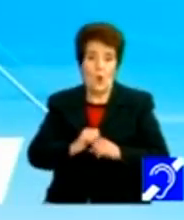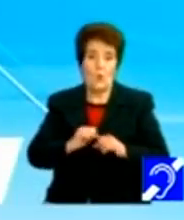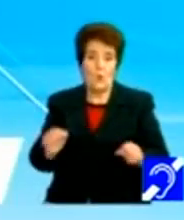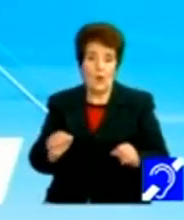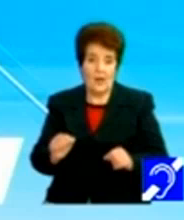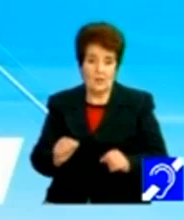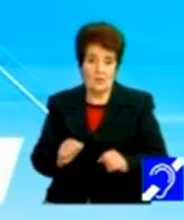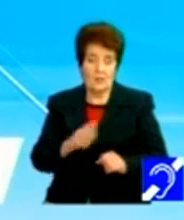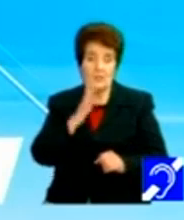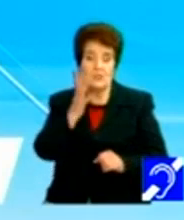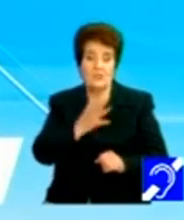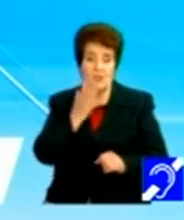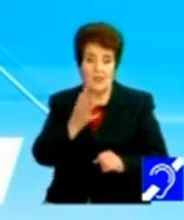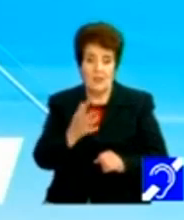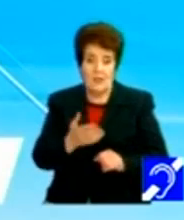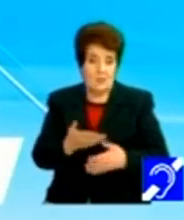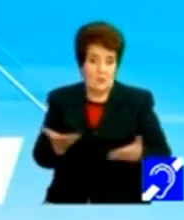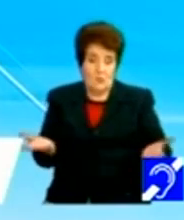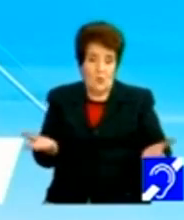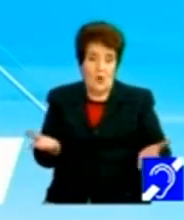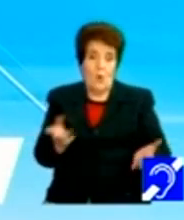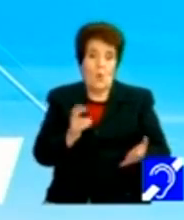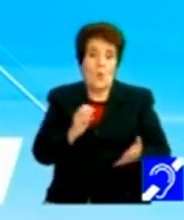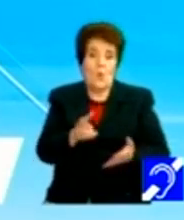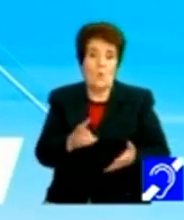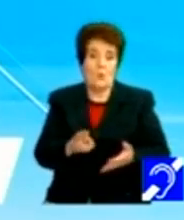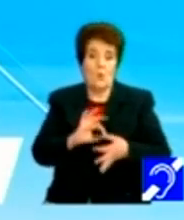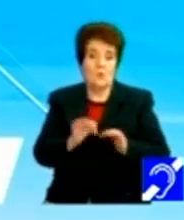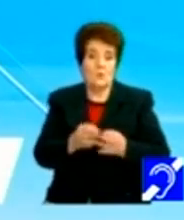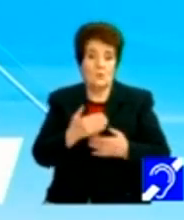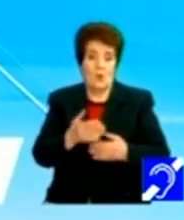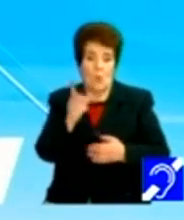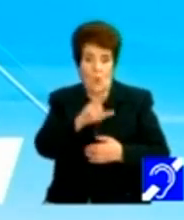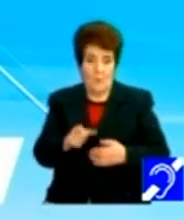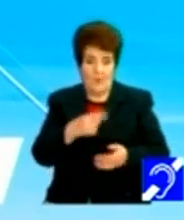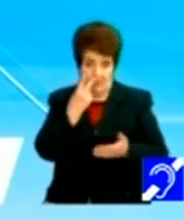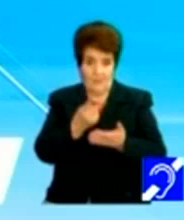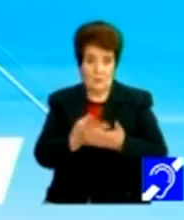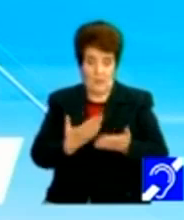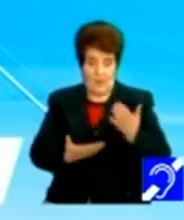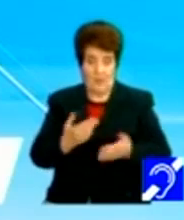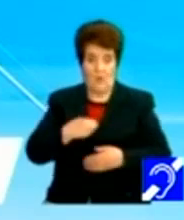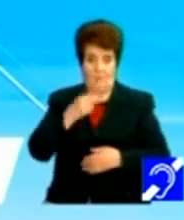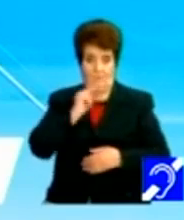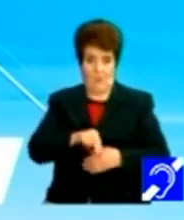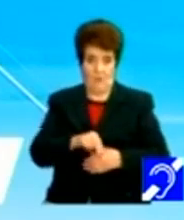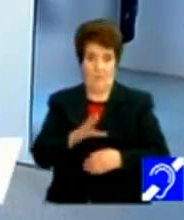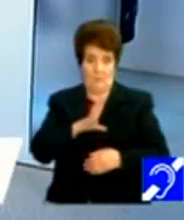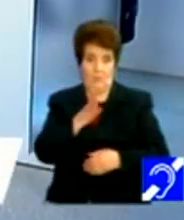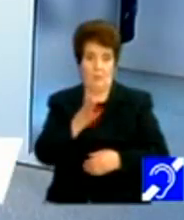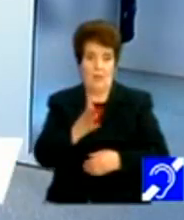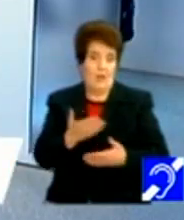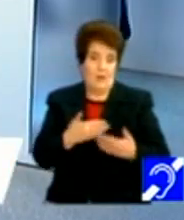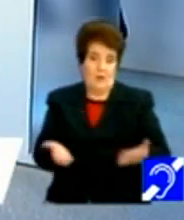urmărirea penală de 5 ani. Și nu au cum, pentru că lipsește conținutul. Oamenii ar fi văzut dacă ar fi fost ceva în acești 5 ani. Domnul,